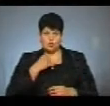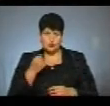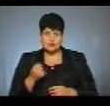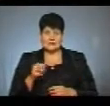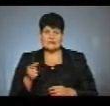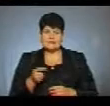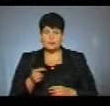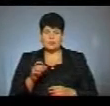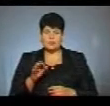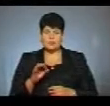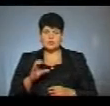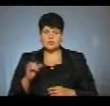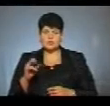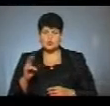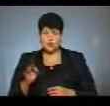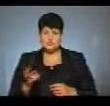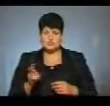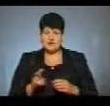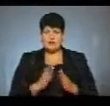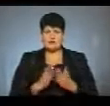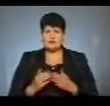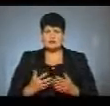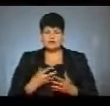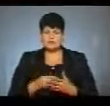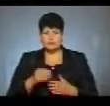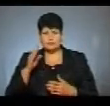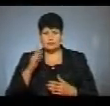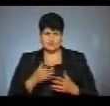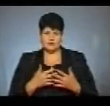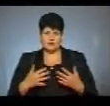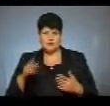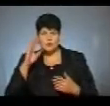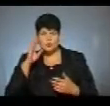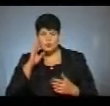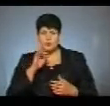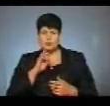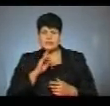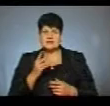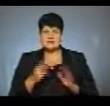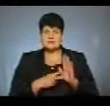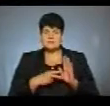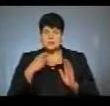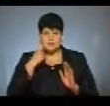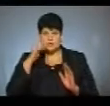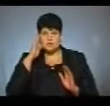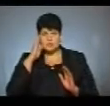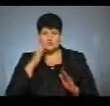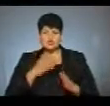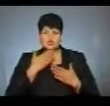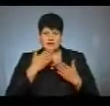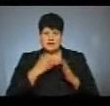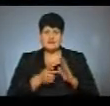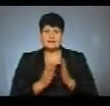Ольга Сушко прийшла в бібліотеку із 2 хлопчиками, зі своїм сином та подруги. Поки 7-річний Дмитро Мурза читає книгу, жінка